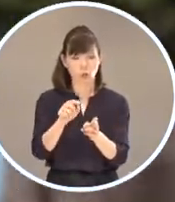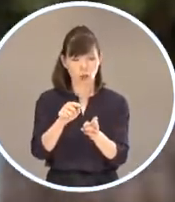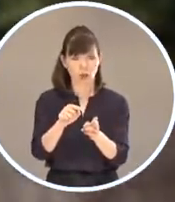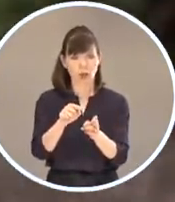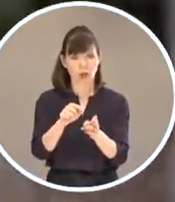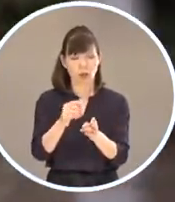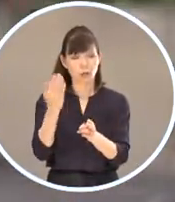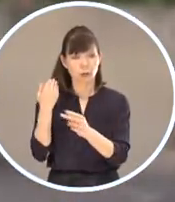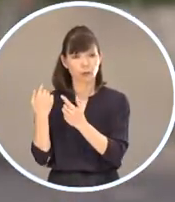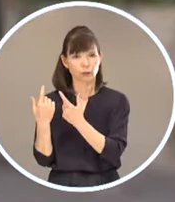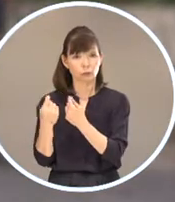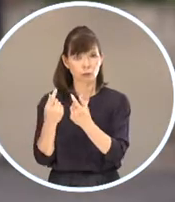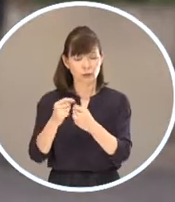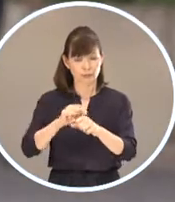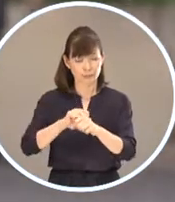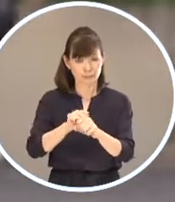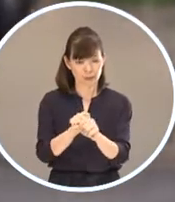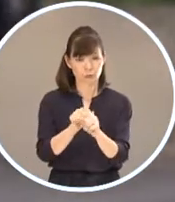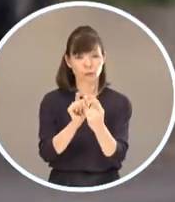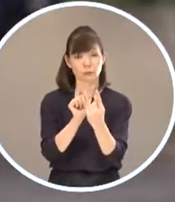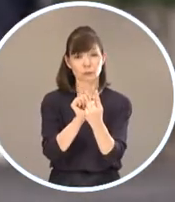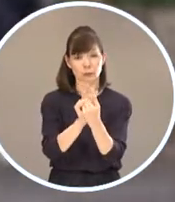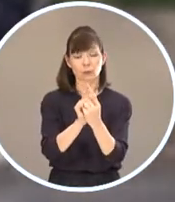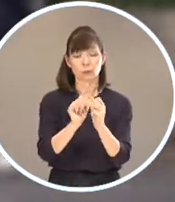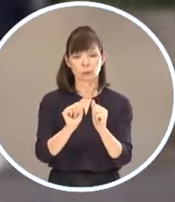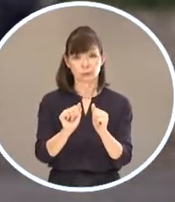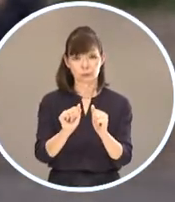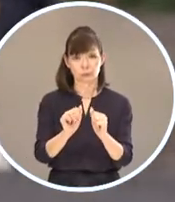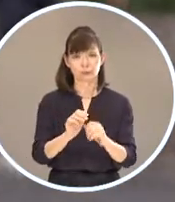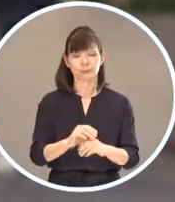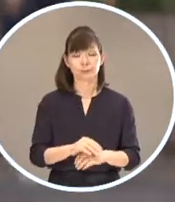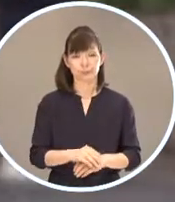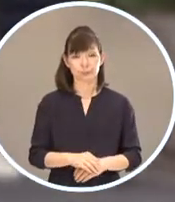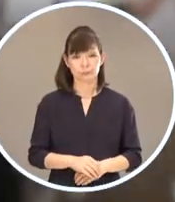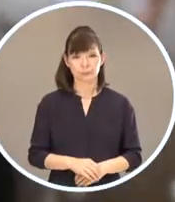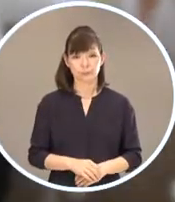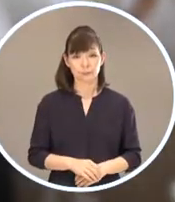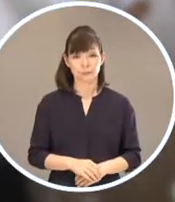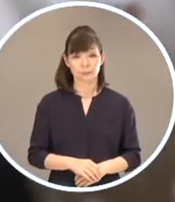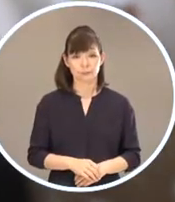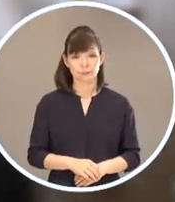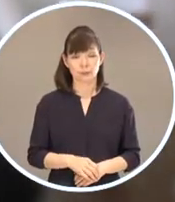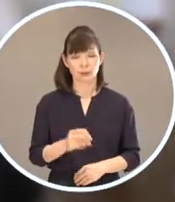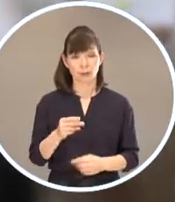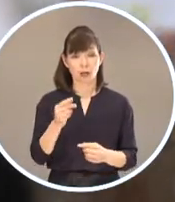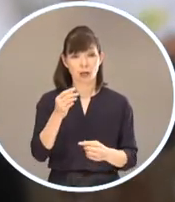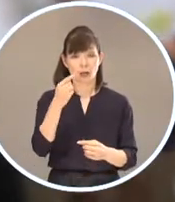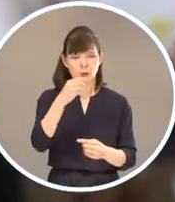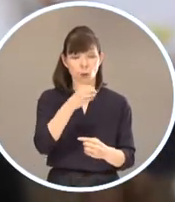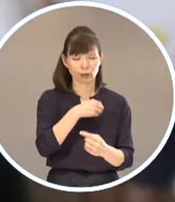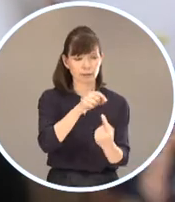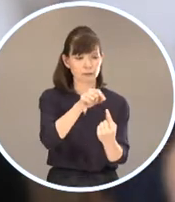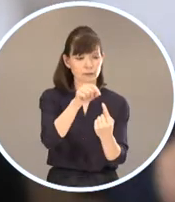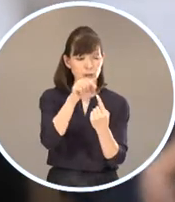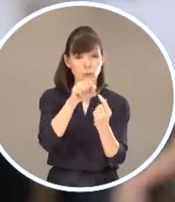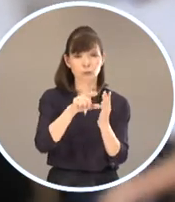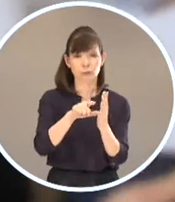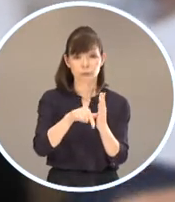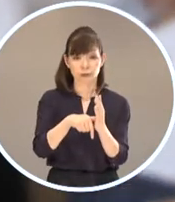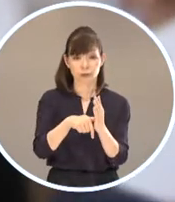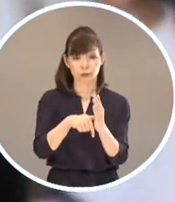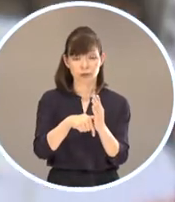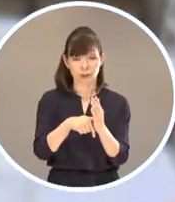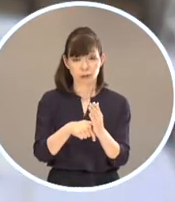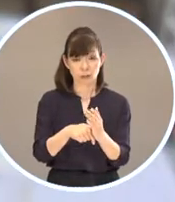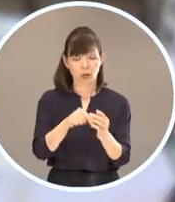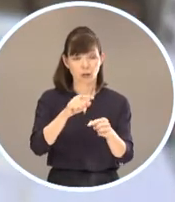これまで同様厳しい姿勢で臨んでまいりたいと考えております。また教員の採用にあたりましては、教